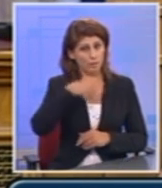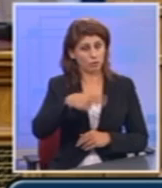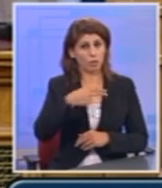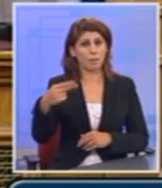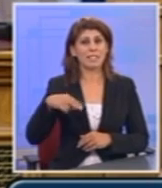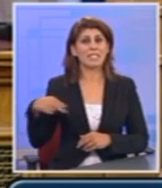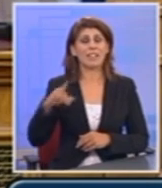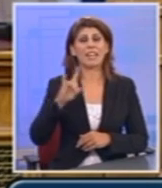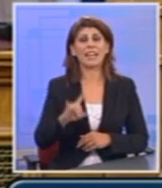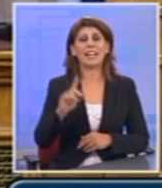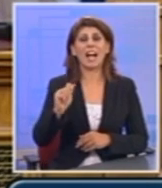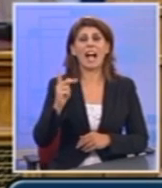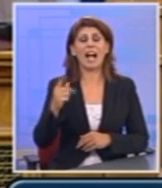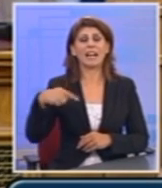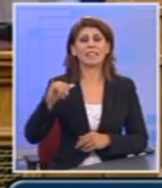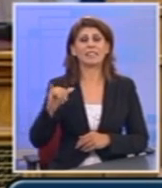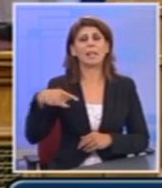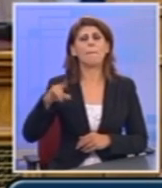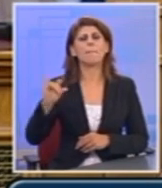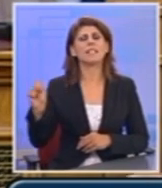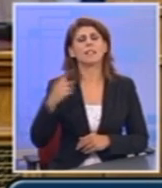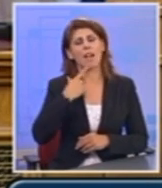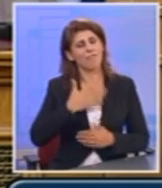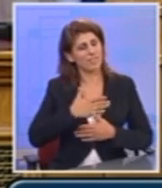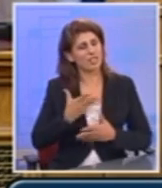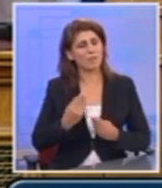ηρακλής ακτύπης εγώ σας ευχαριστώ